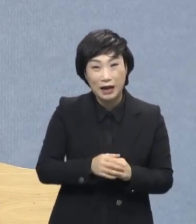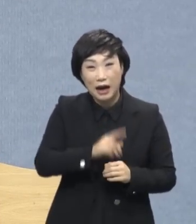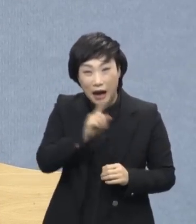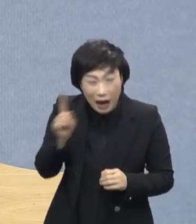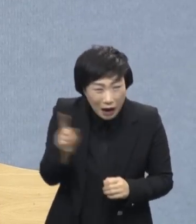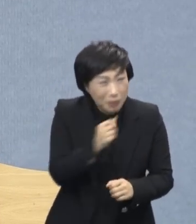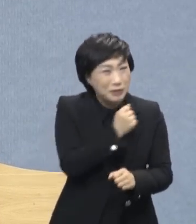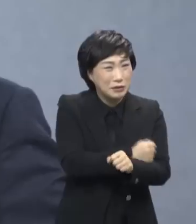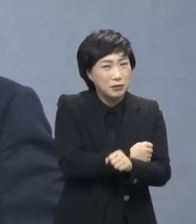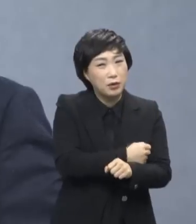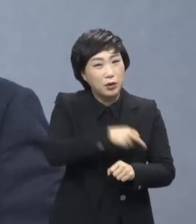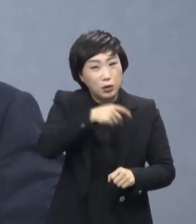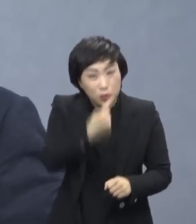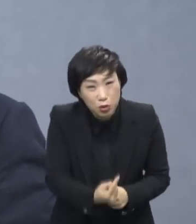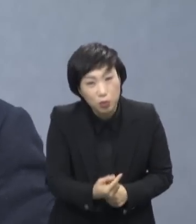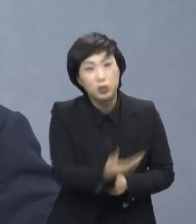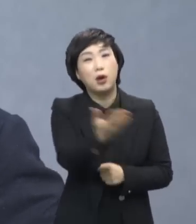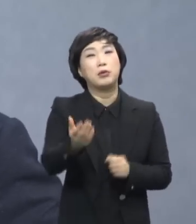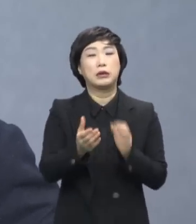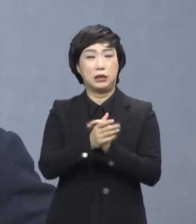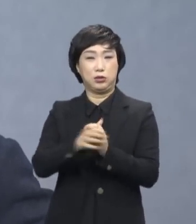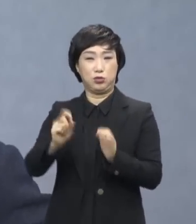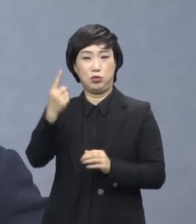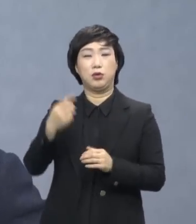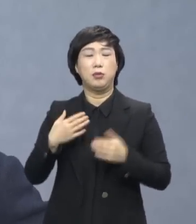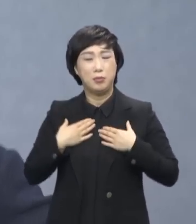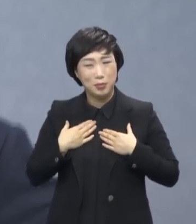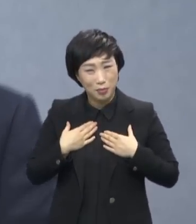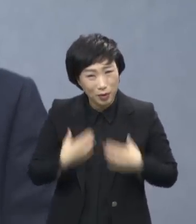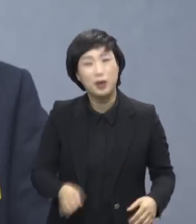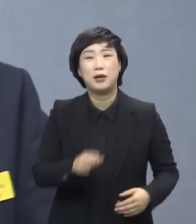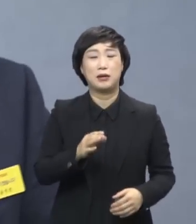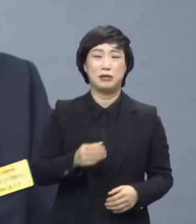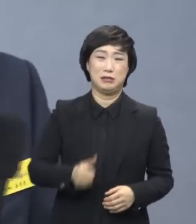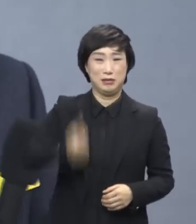아무리 고대도 기도 때문에 고대해야지.